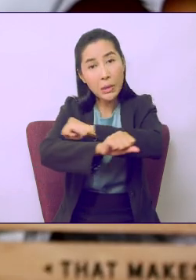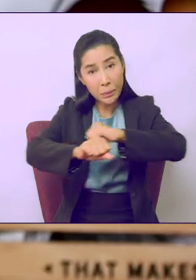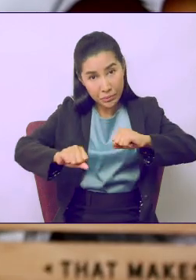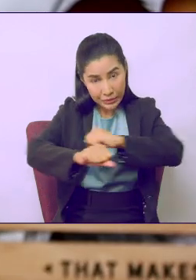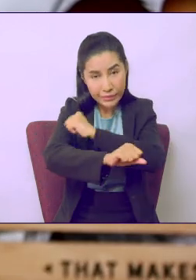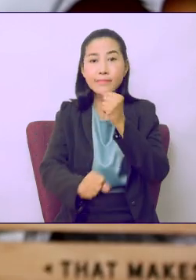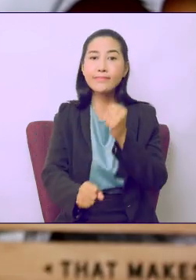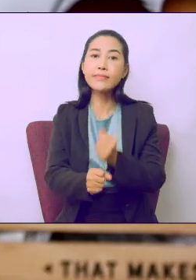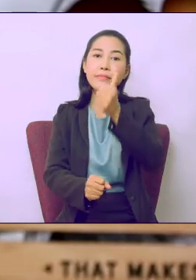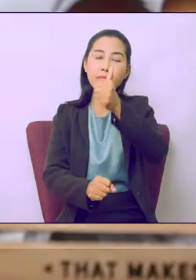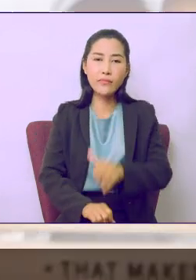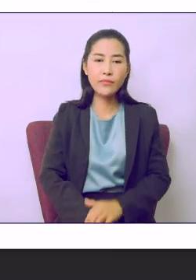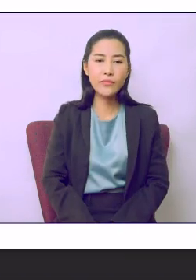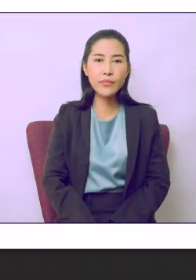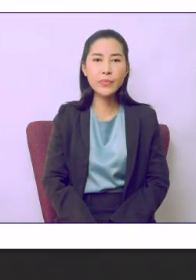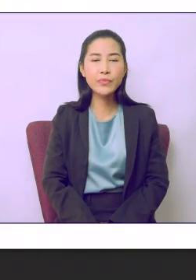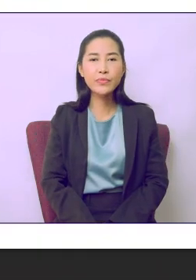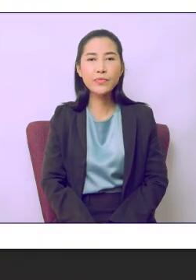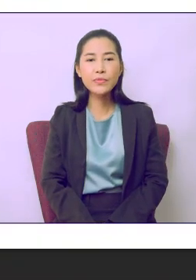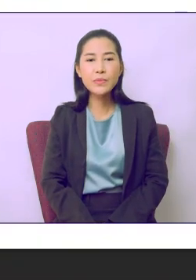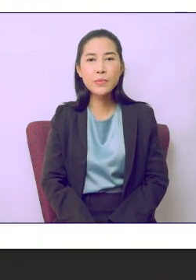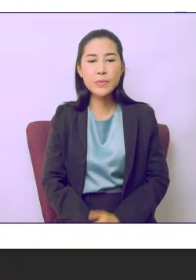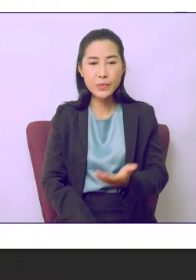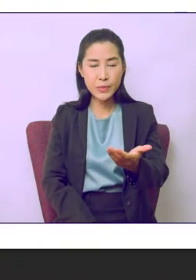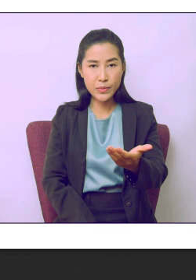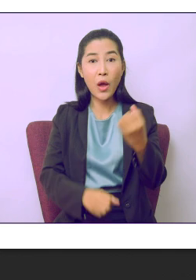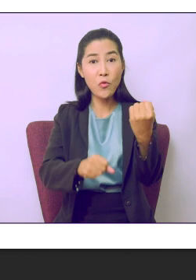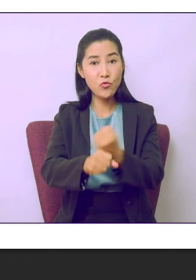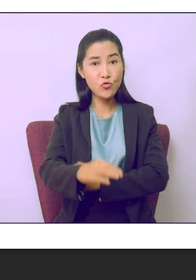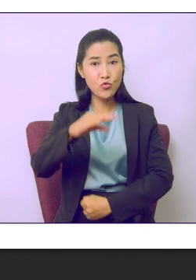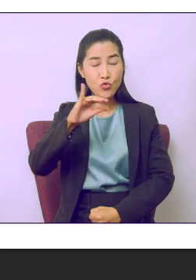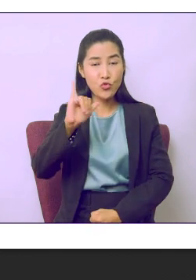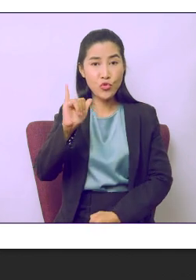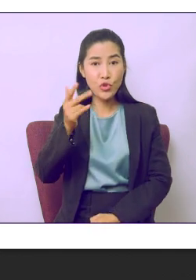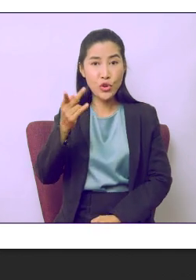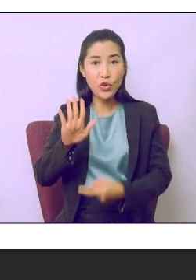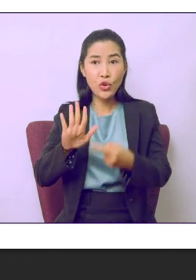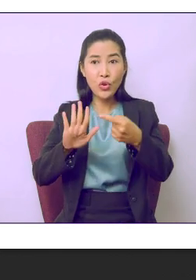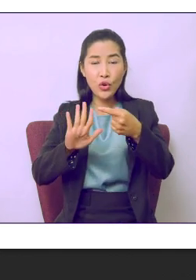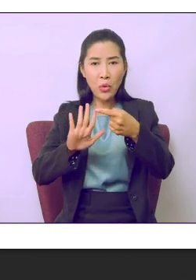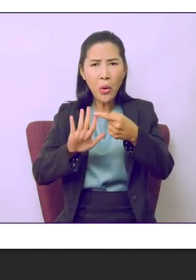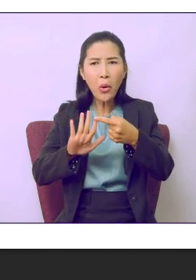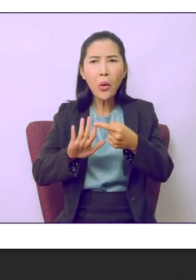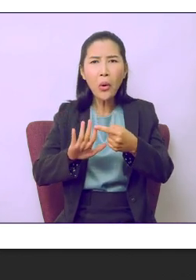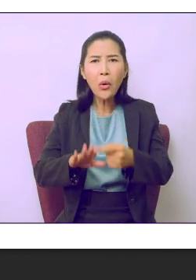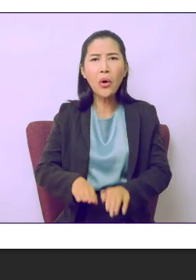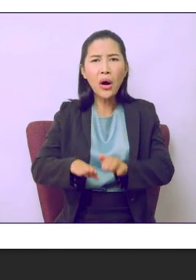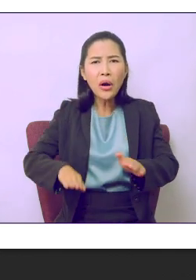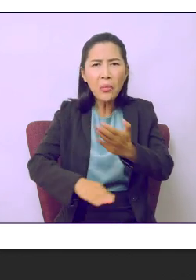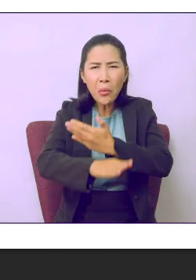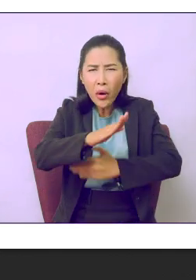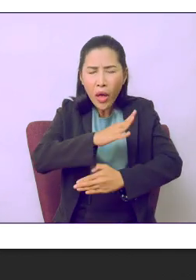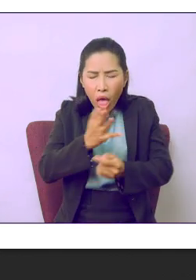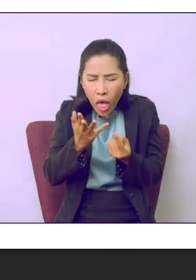ครับอันนี้ก็เป็นน่าสนใจครับเขาไปทำอ่าโยคะนะในกลุ่มที่บกพร่องการคำนวณนะครับ